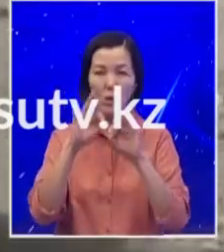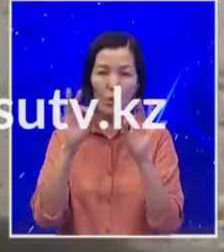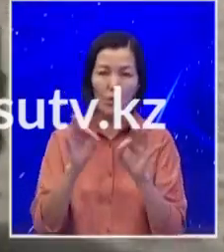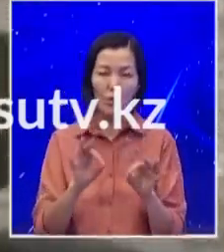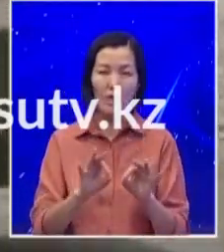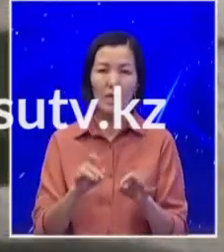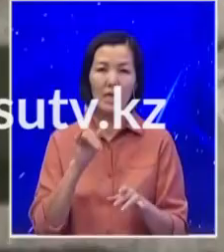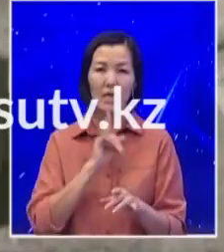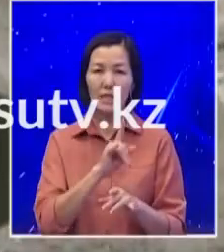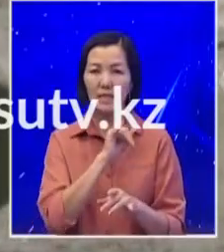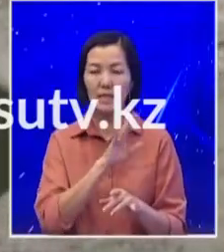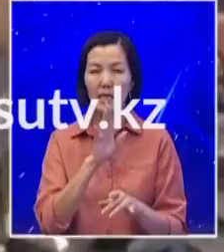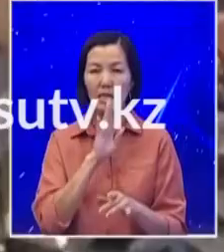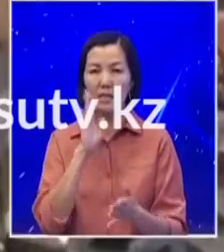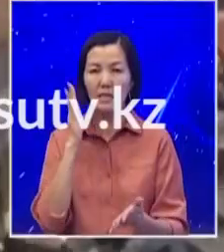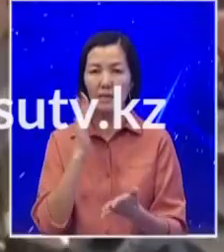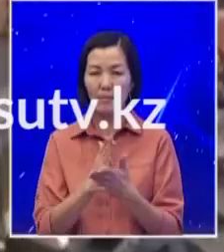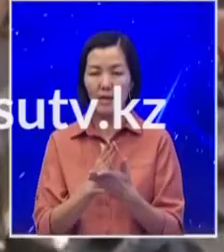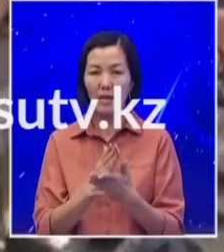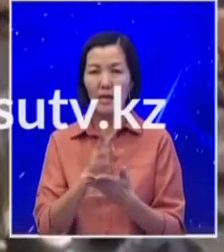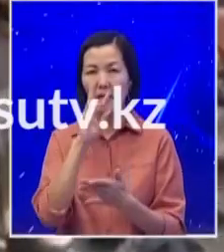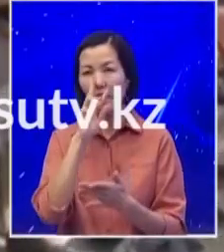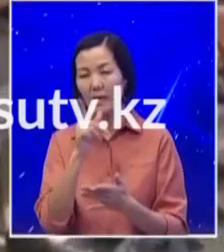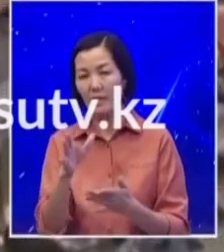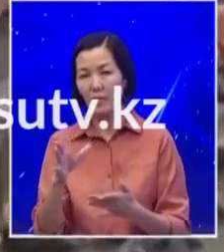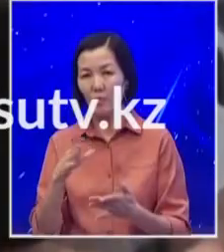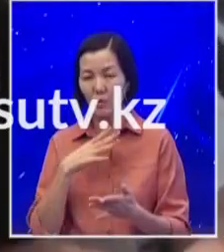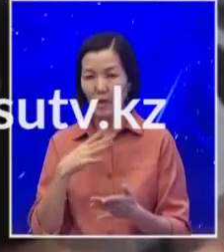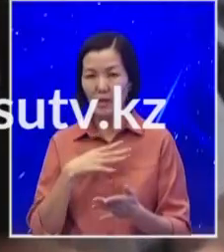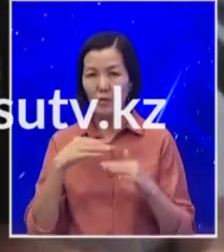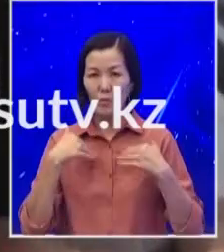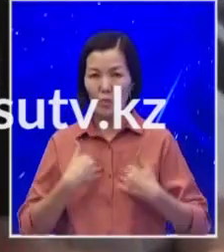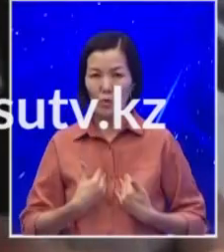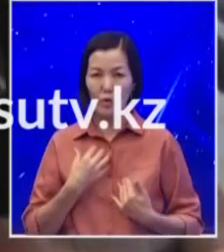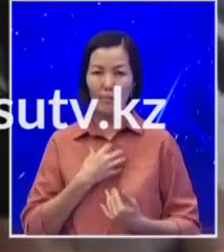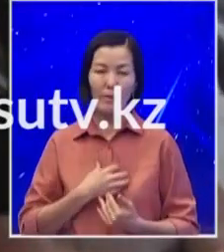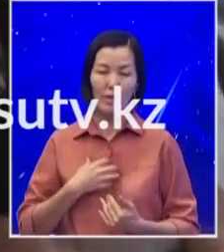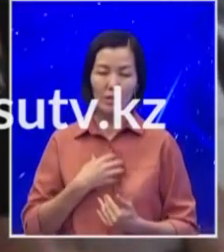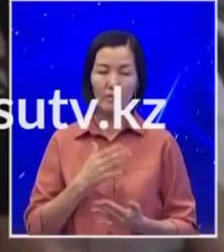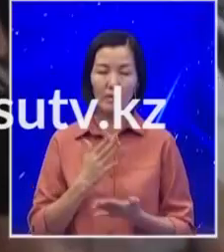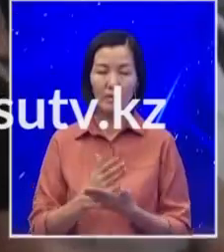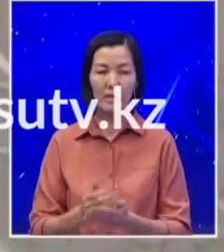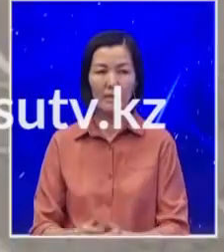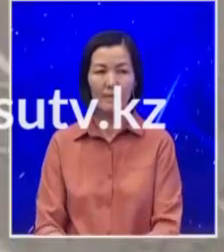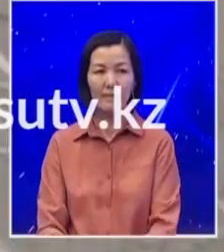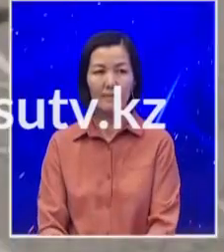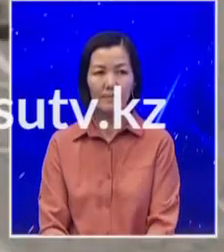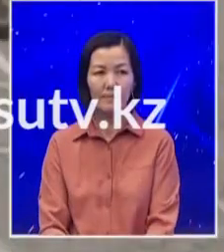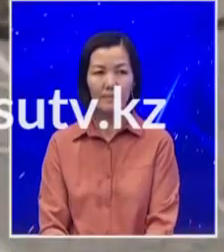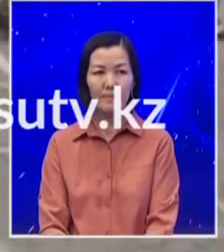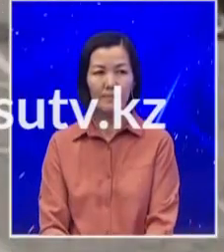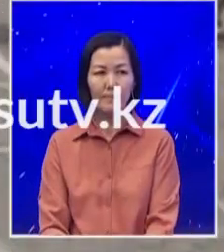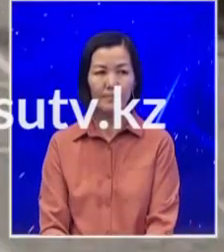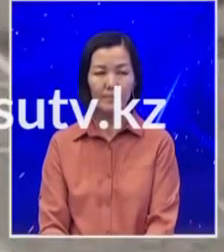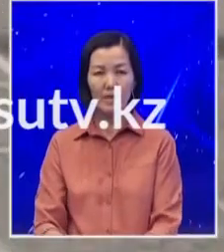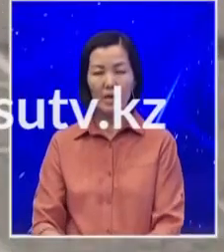мұндай шаралар өткізген қателікті қайталамай тура жолға түсуімізге жол ашады деп отыр. Аяқтарын шалыс